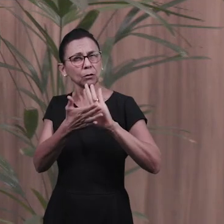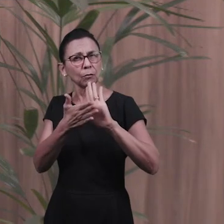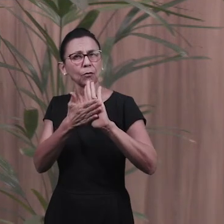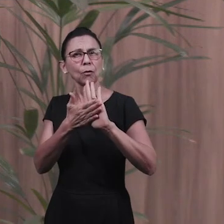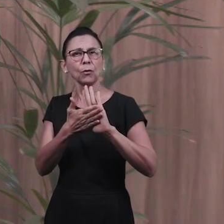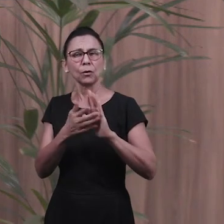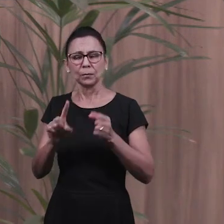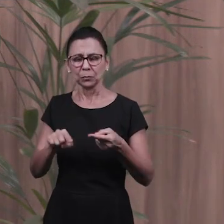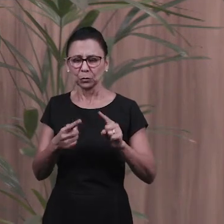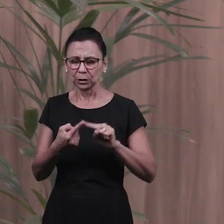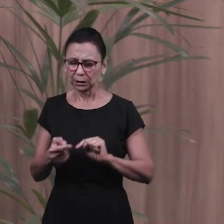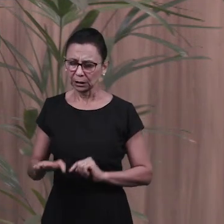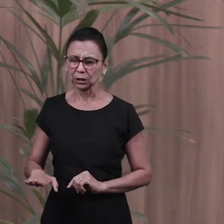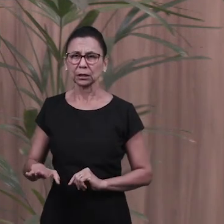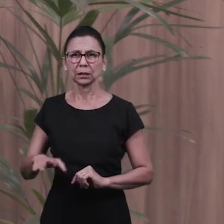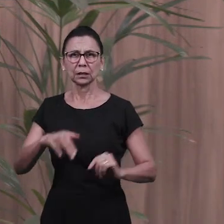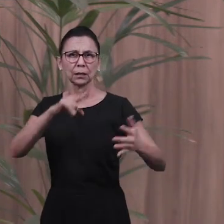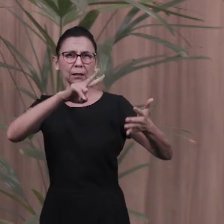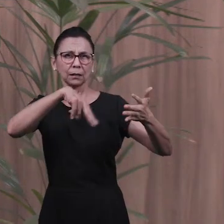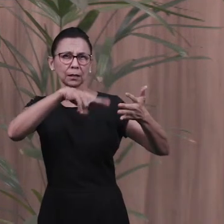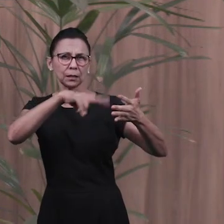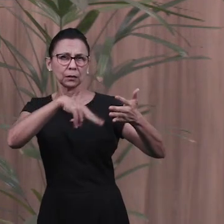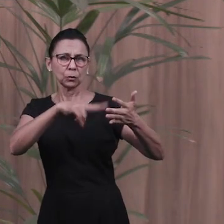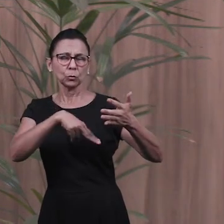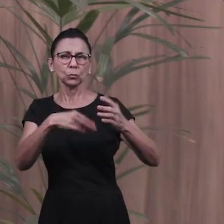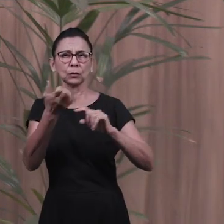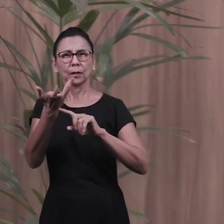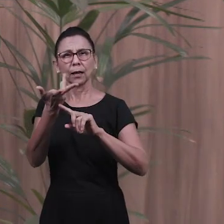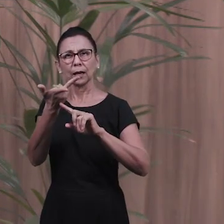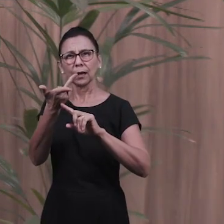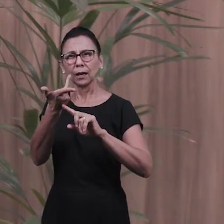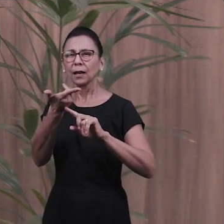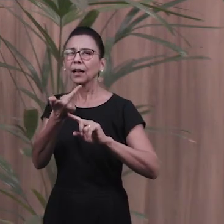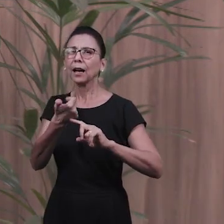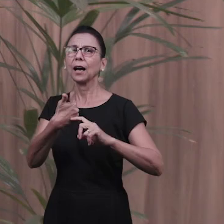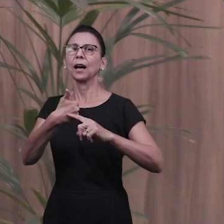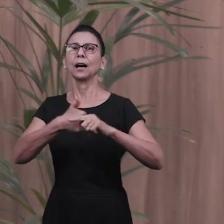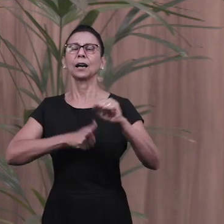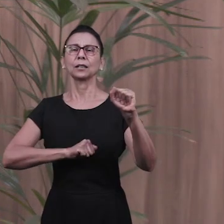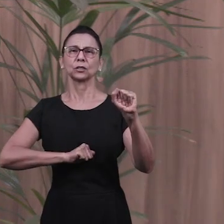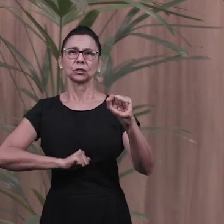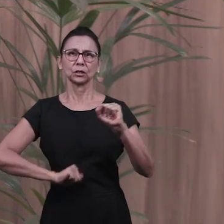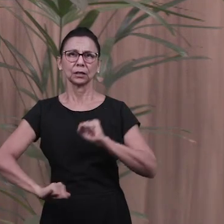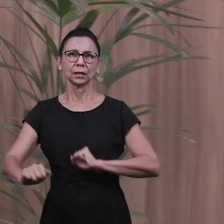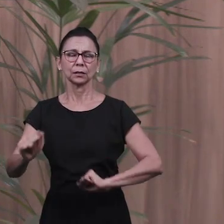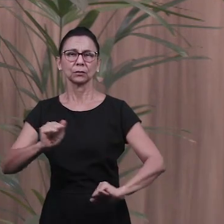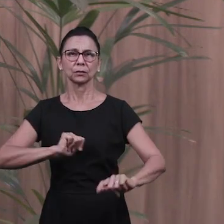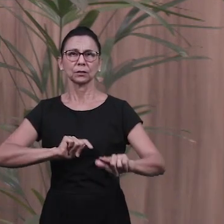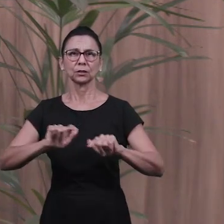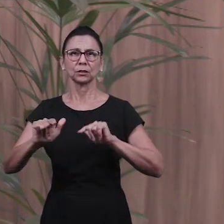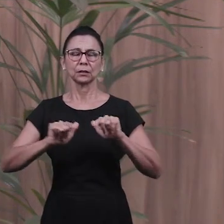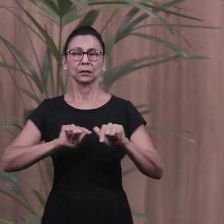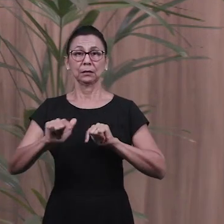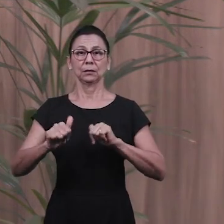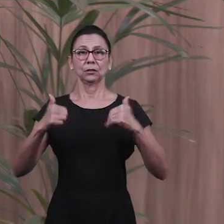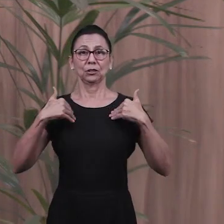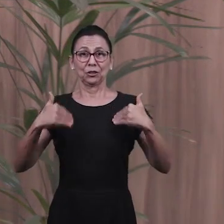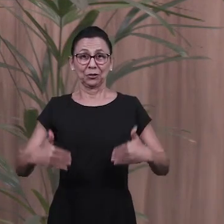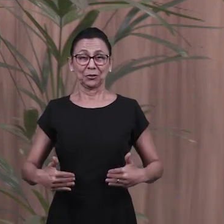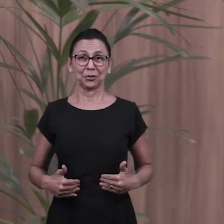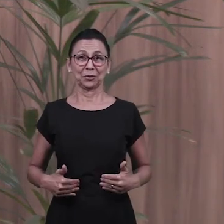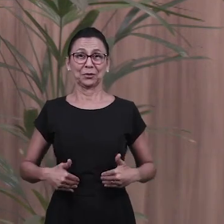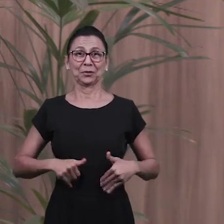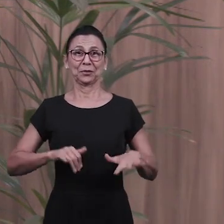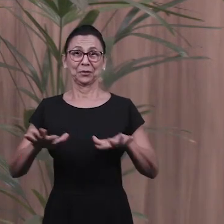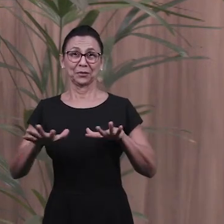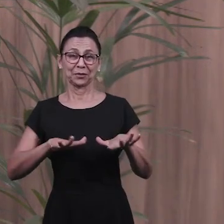infantiles, les musiques, la littérature, les œuvres d'art, des activités physiques régulières, l'apprentissage d'un instrument ou d'une